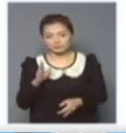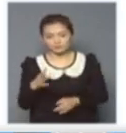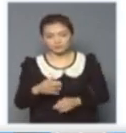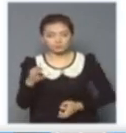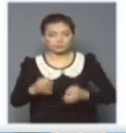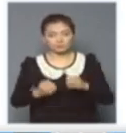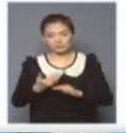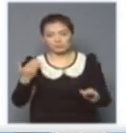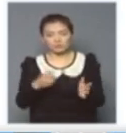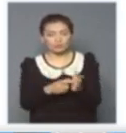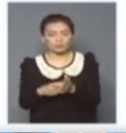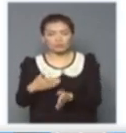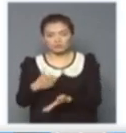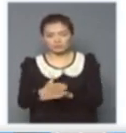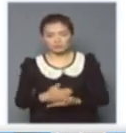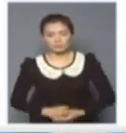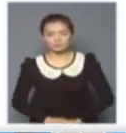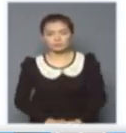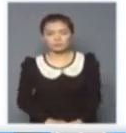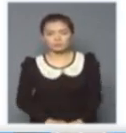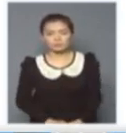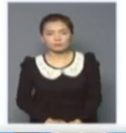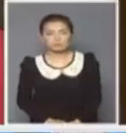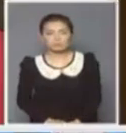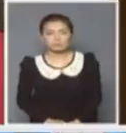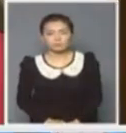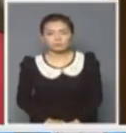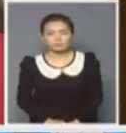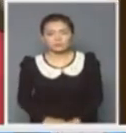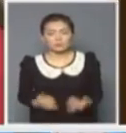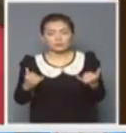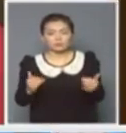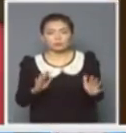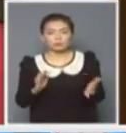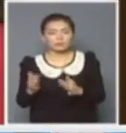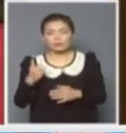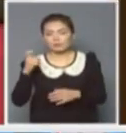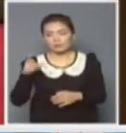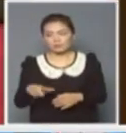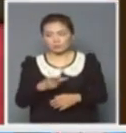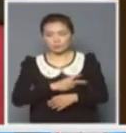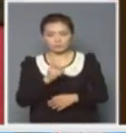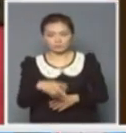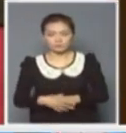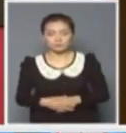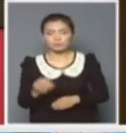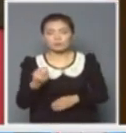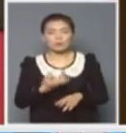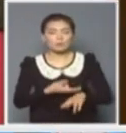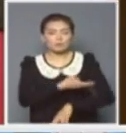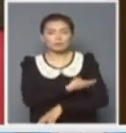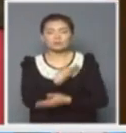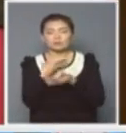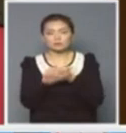сотқа дейінгі тергеу тексеру жұмыстары жүргізіліп жатыр. Қазіргі таңда оқиға орнында бір адам қаза тапты, және де ауруханаға